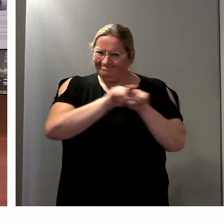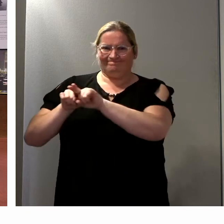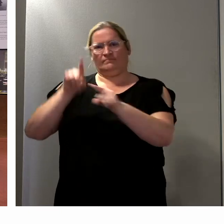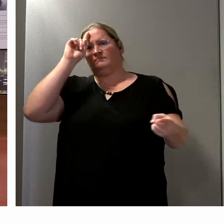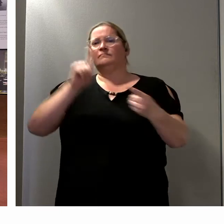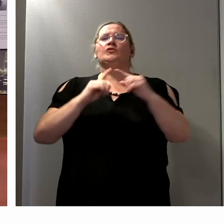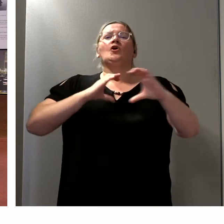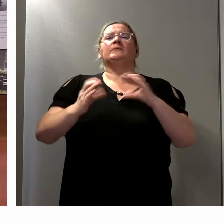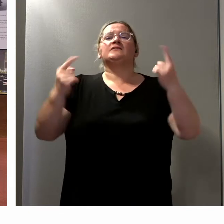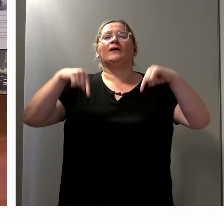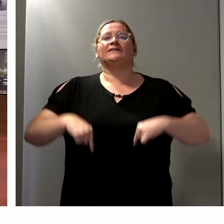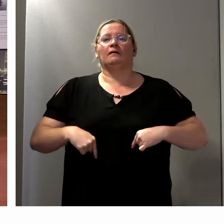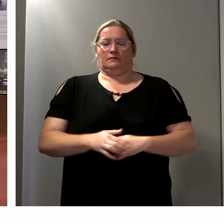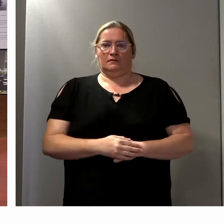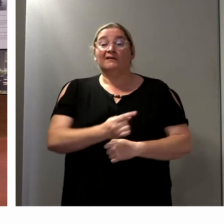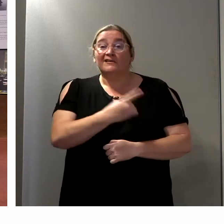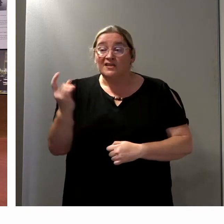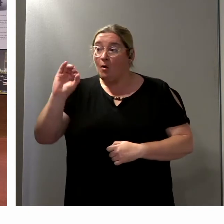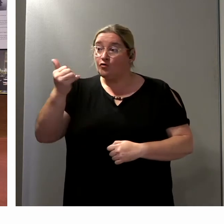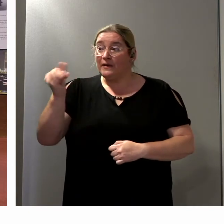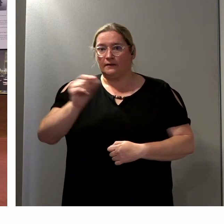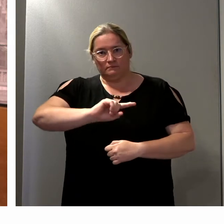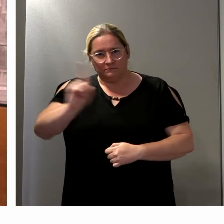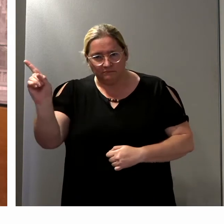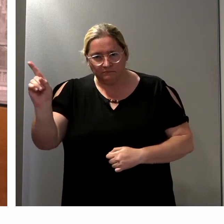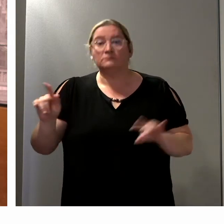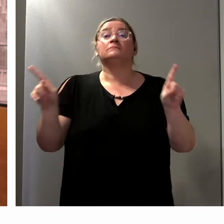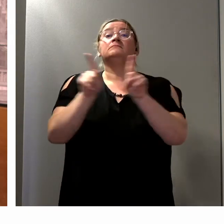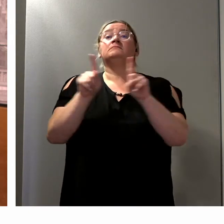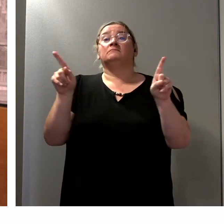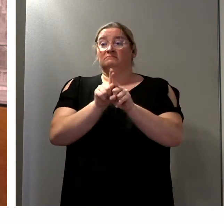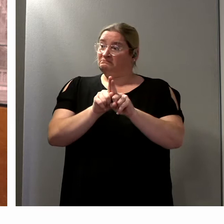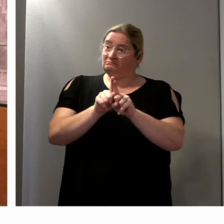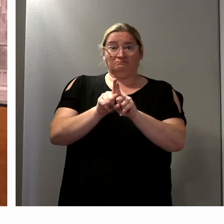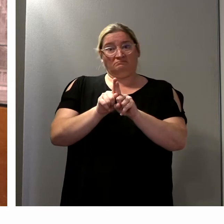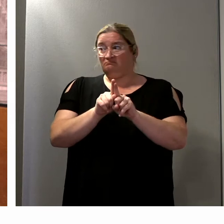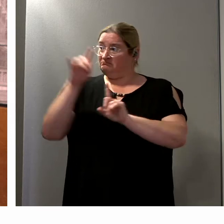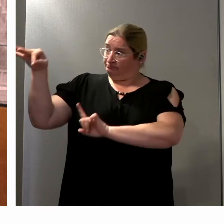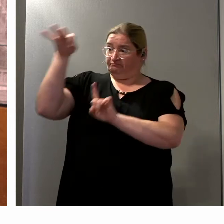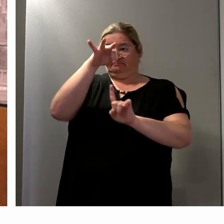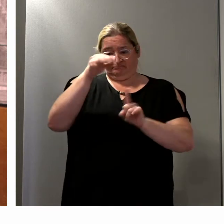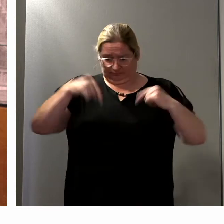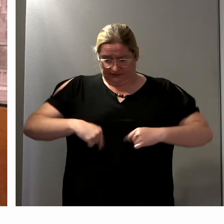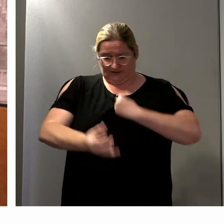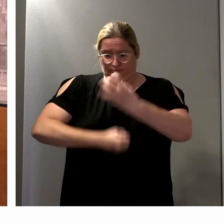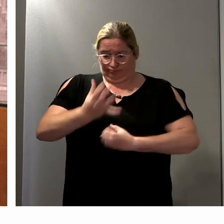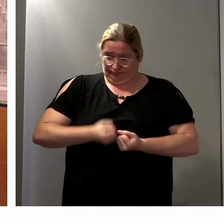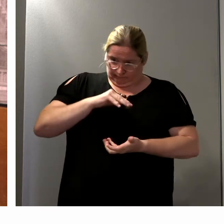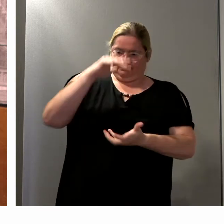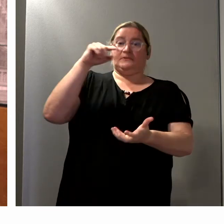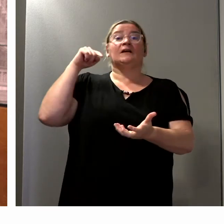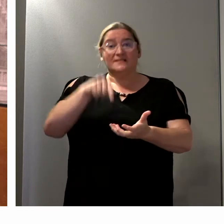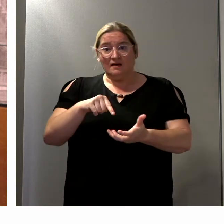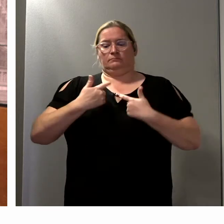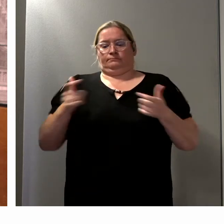communication de l'État, et pas uniquement une communication numérique, mais vraiment aux prises de parole ministres, aux créations de contenus réalisés